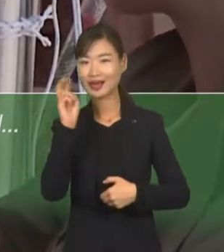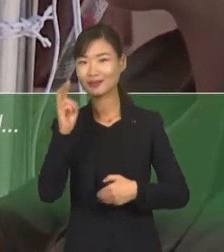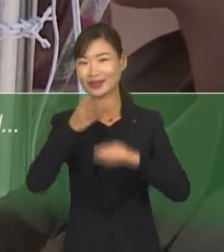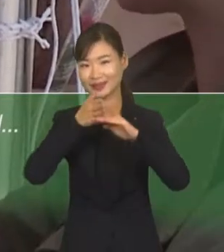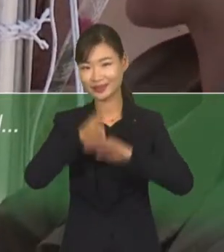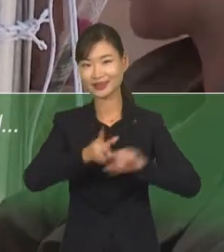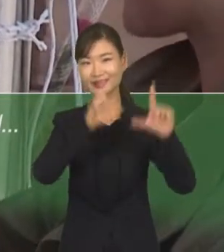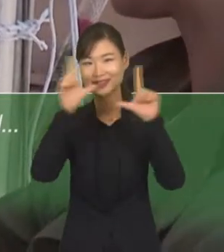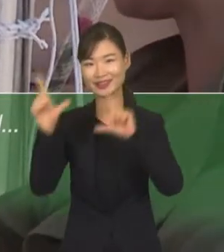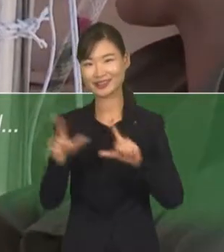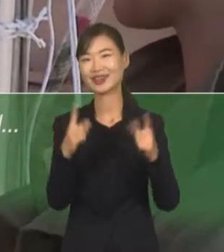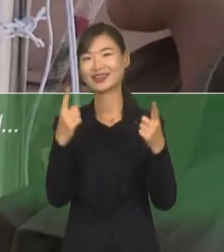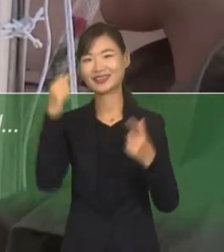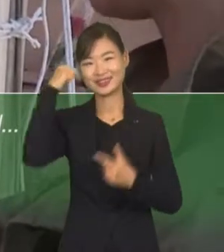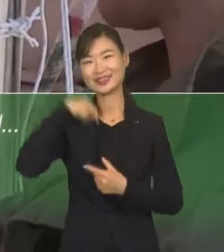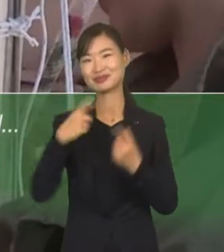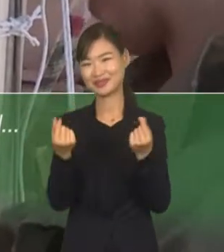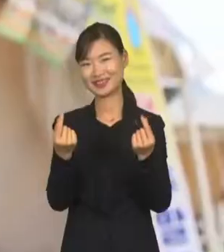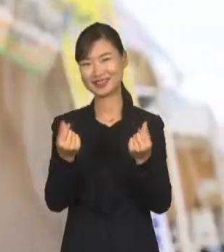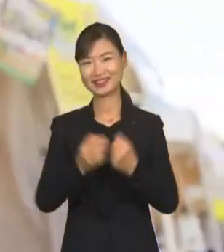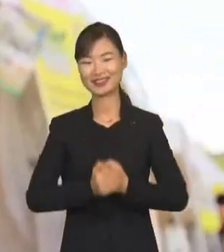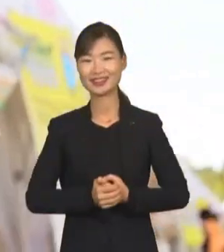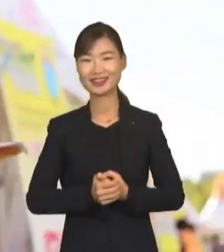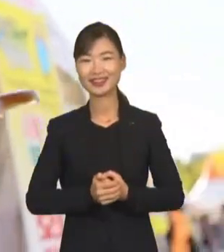같이 비슷하지 않을까 제가 생각할 때